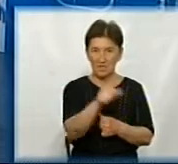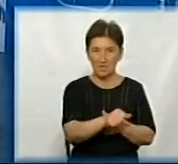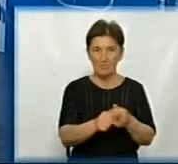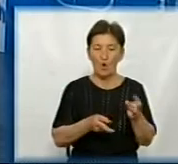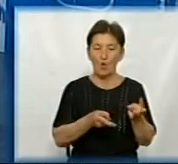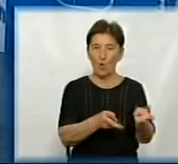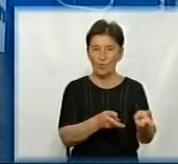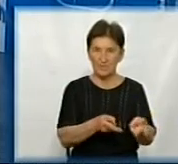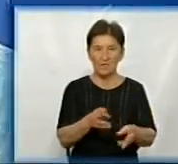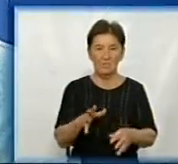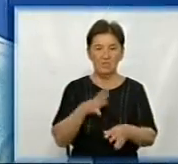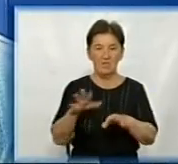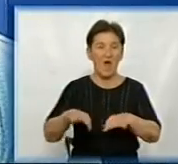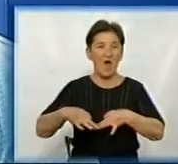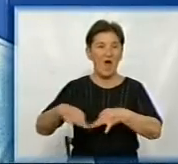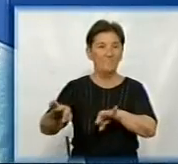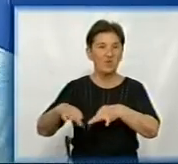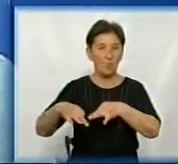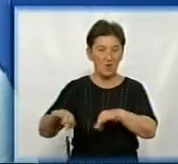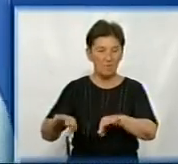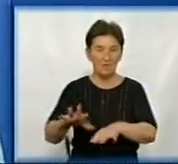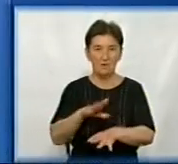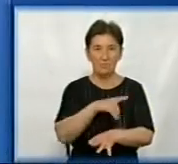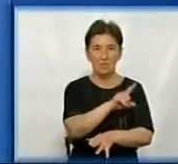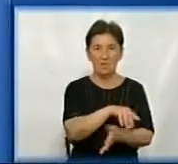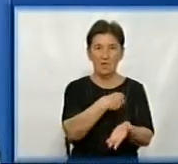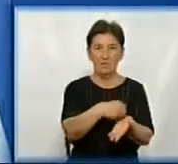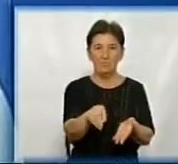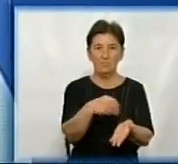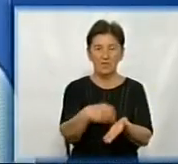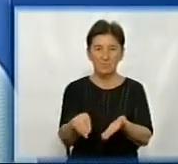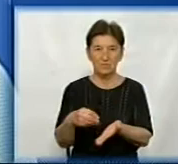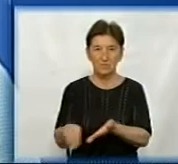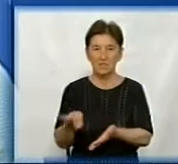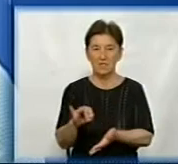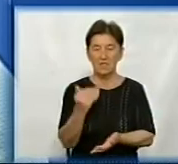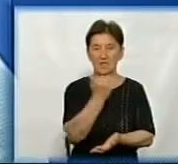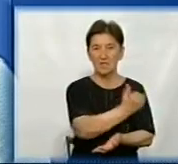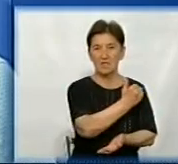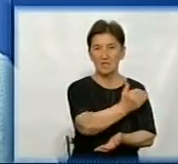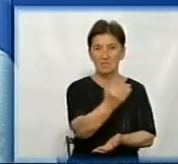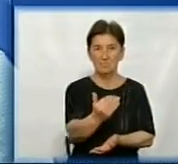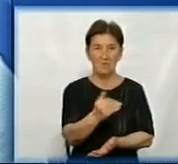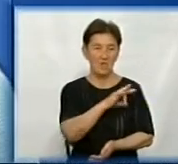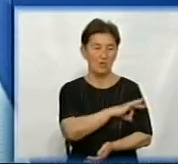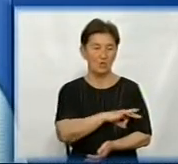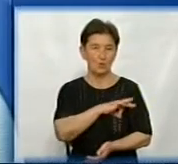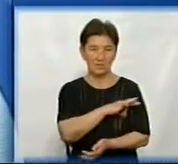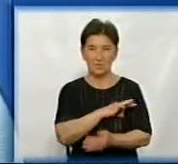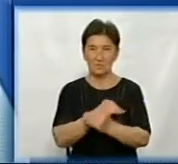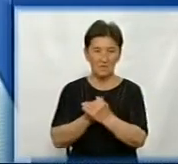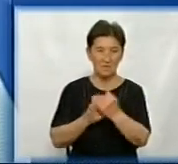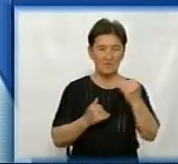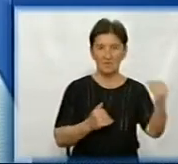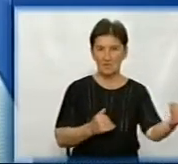ще були автомобілі, які були придбані ДП «Кіровоградтепло» і які їм теж де-юре належали. Але ми і